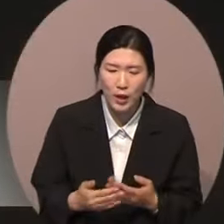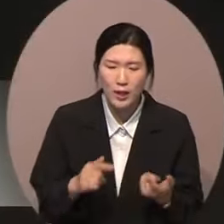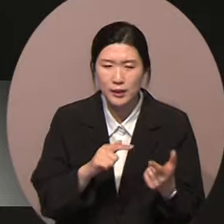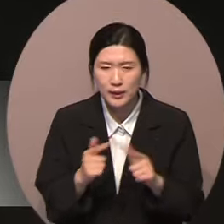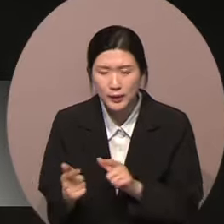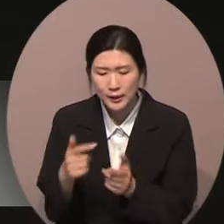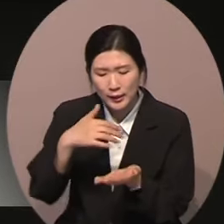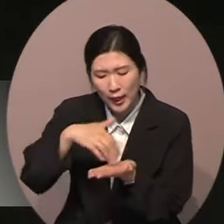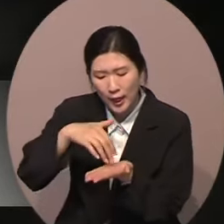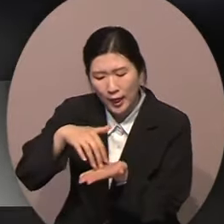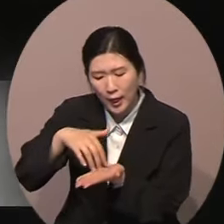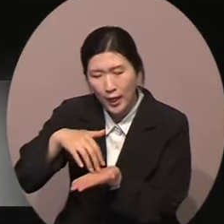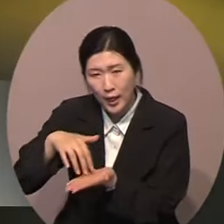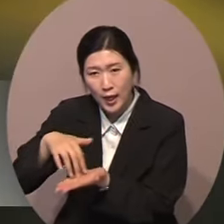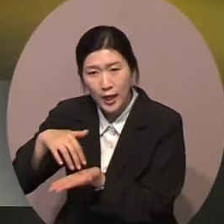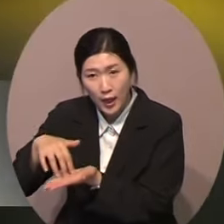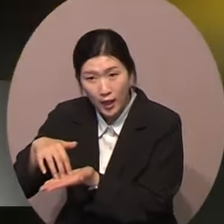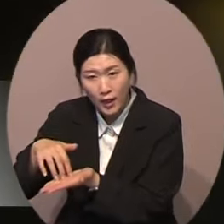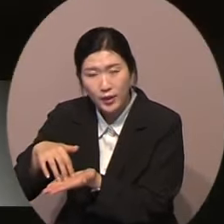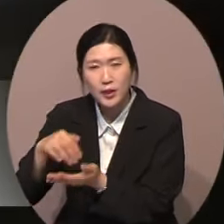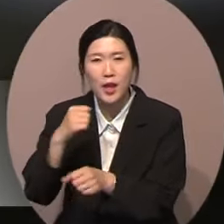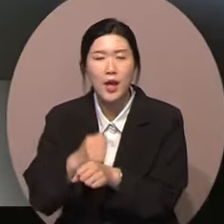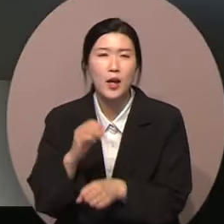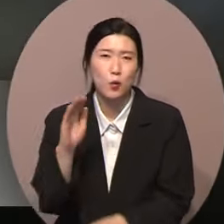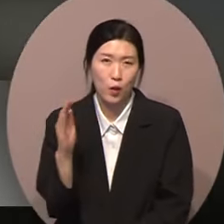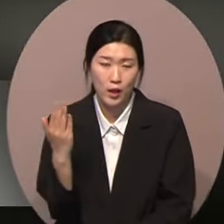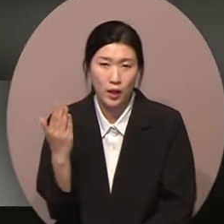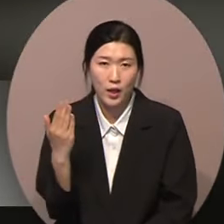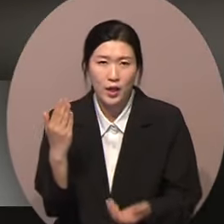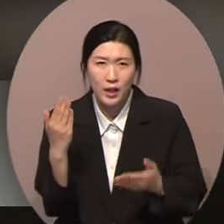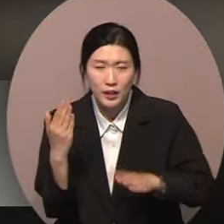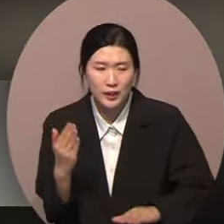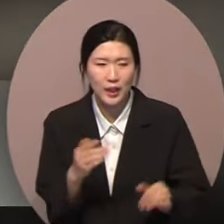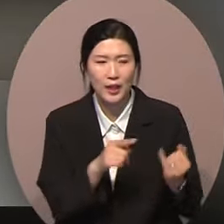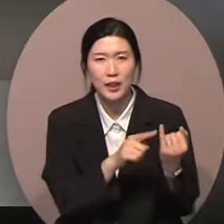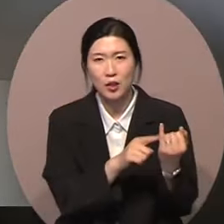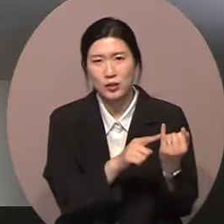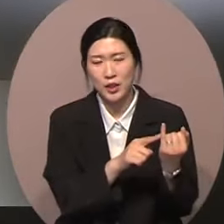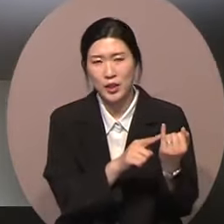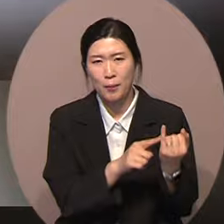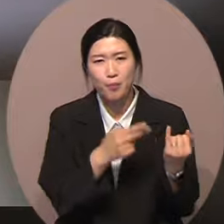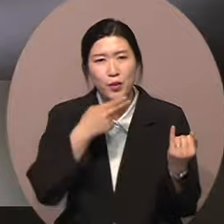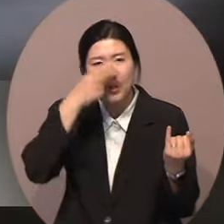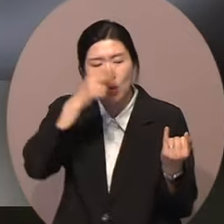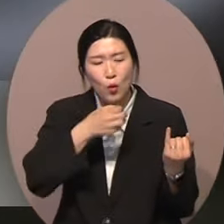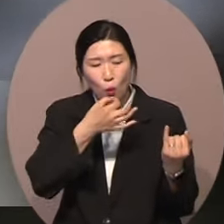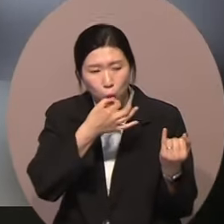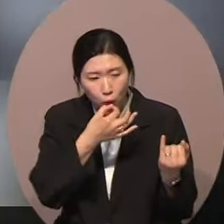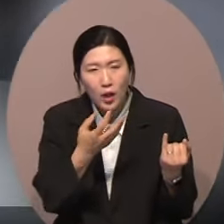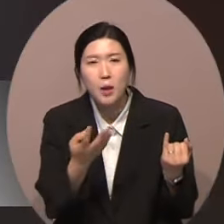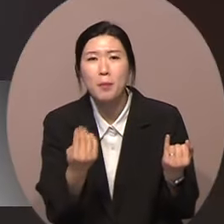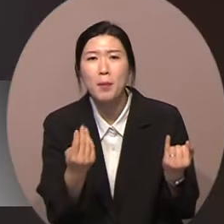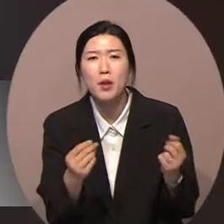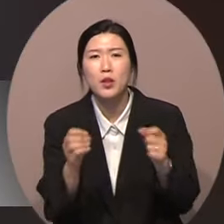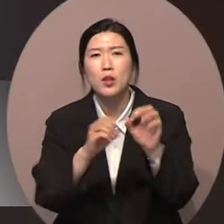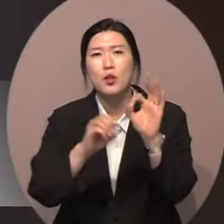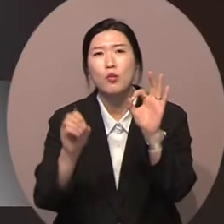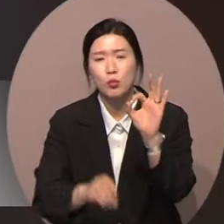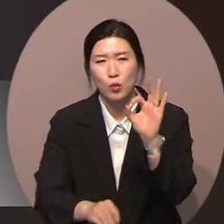역주하는 위드마크 방식을 적용할 수는 있지만 38시간 만에 나타 나 측정한 혈중 알코올 농도가